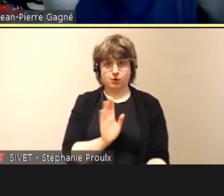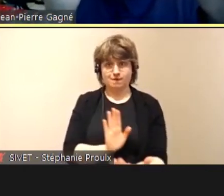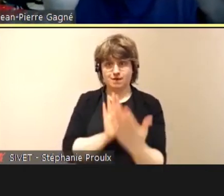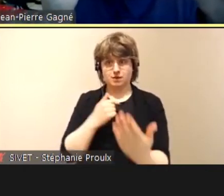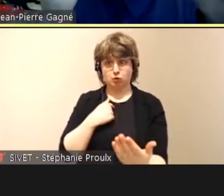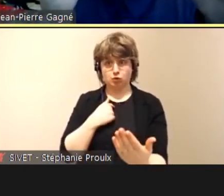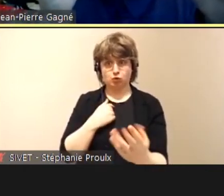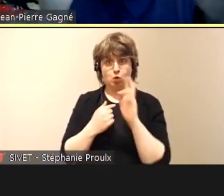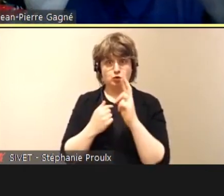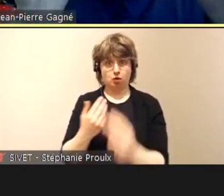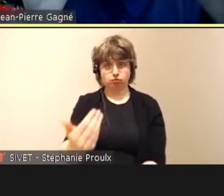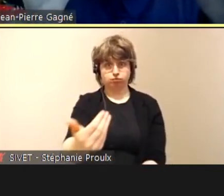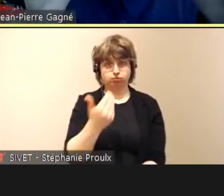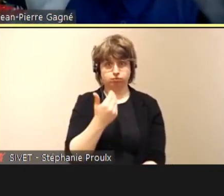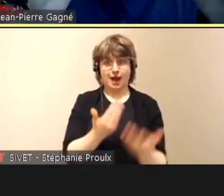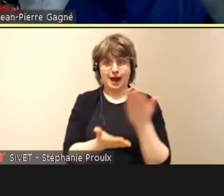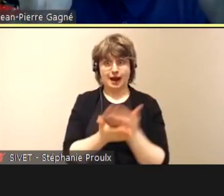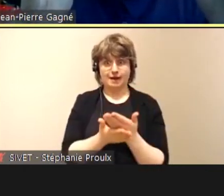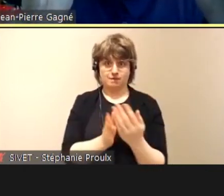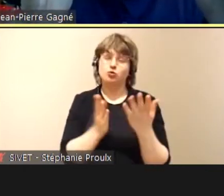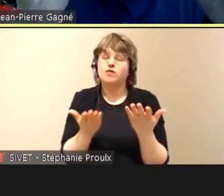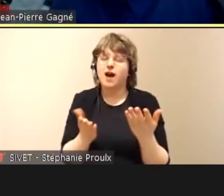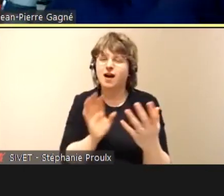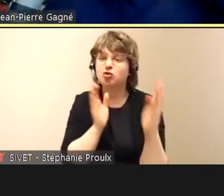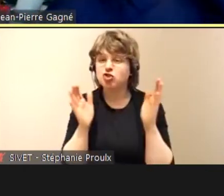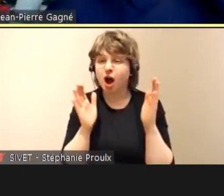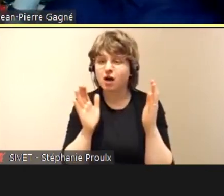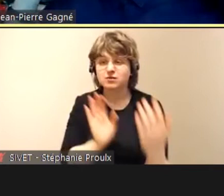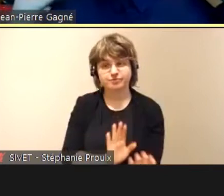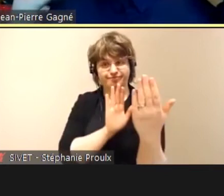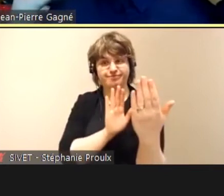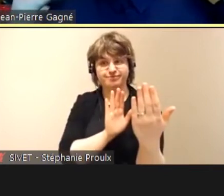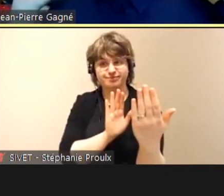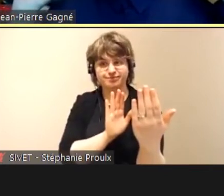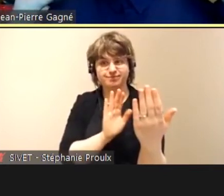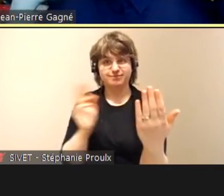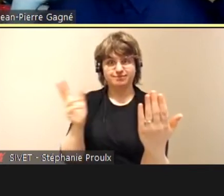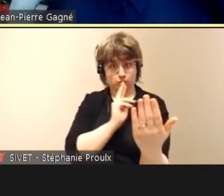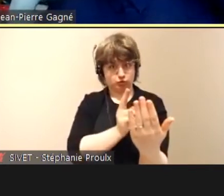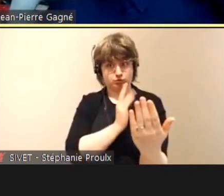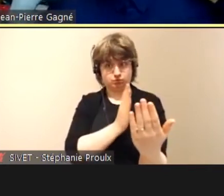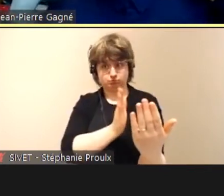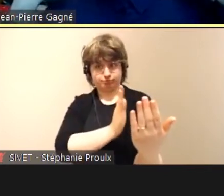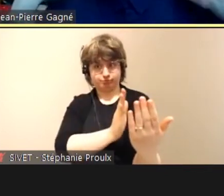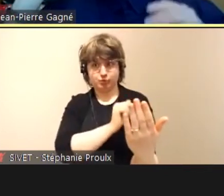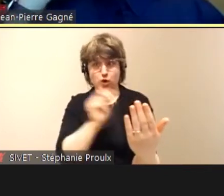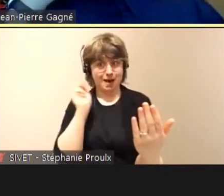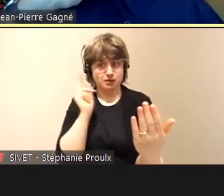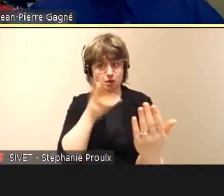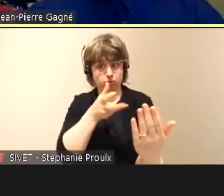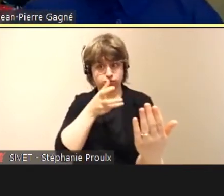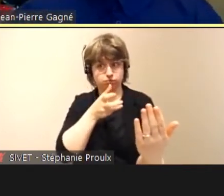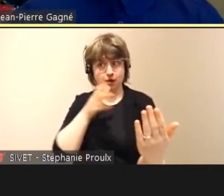parce qu'habituellement, la personne qui nous parle, elle est située directement devant nous, et de réduire l'amplification des sons qui viennent du côté et